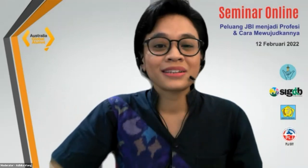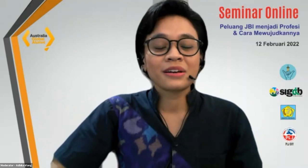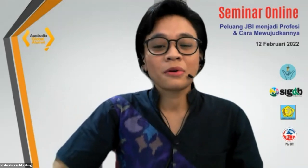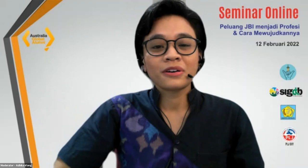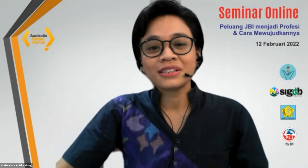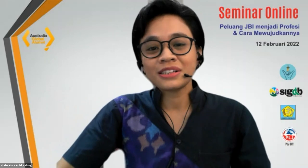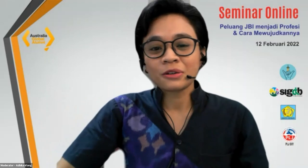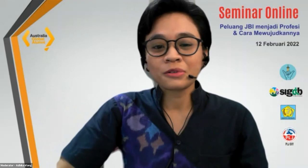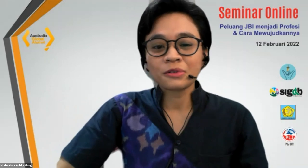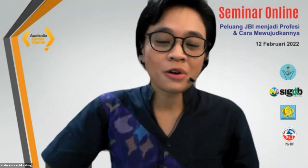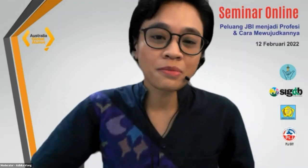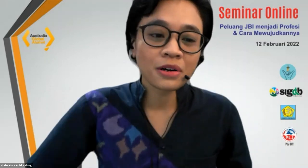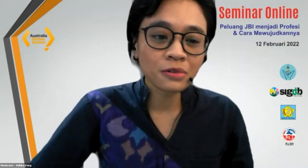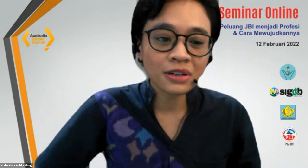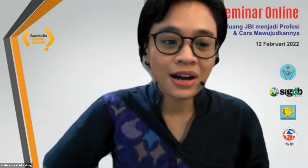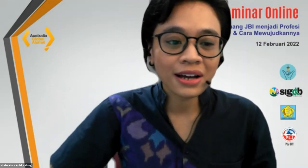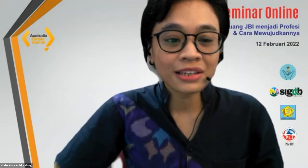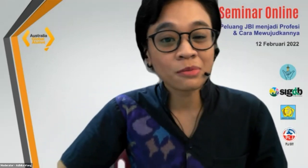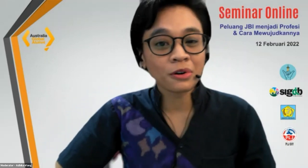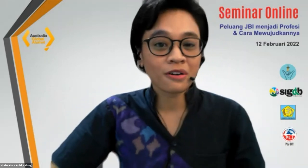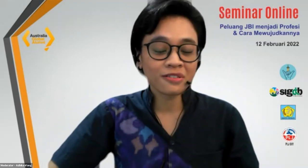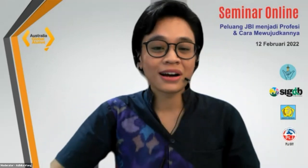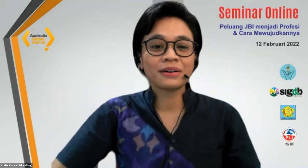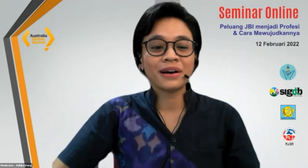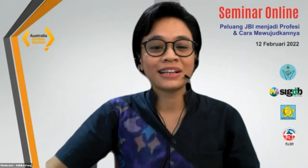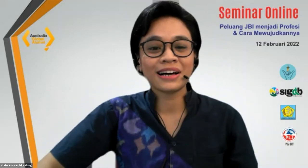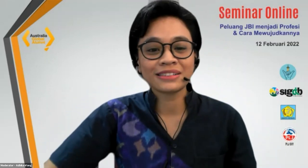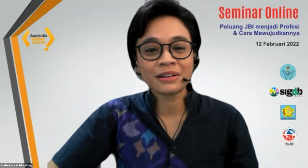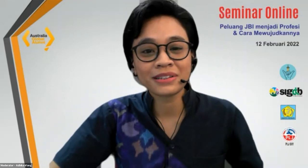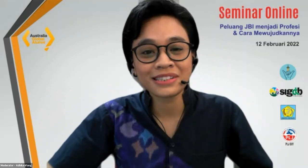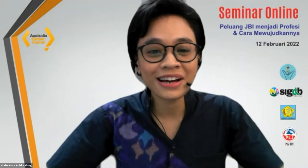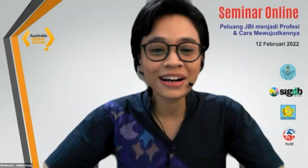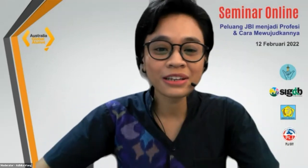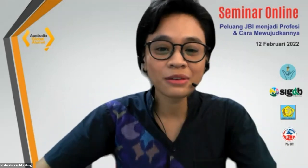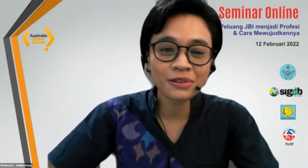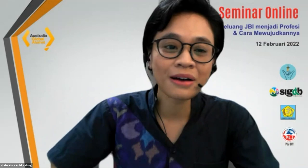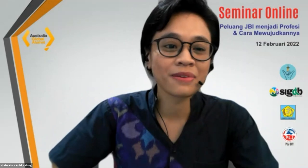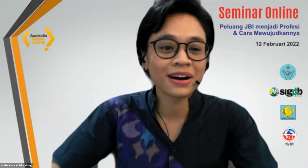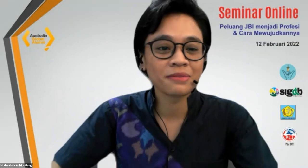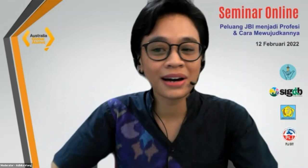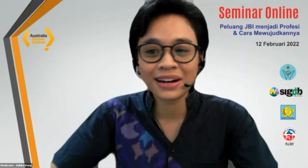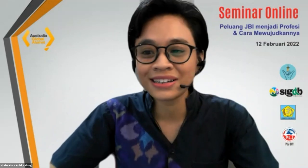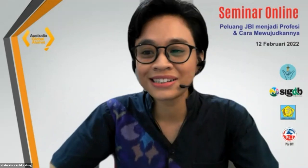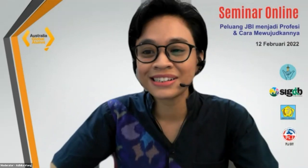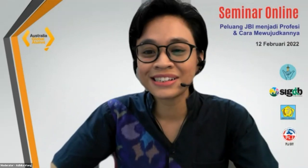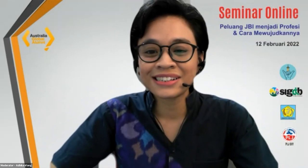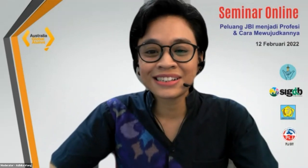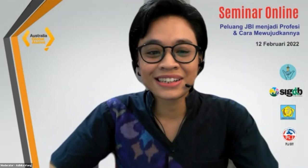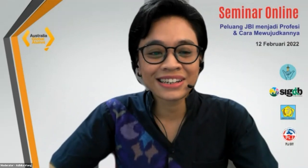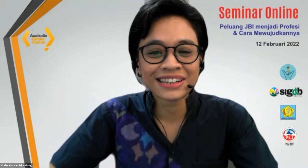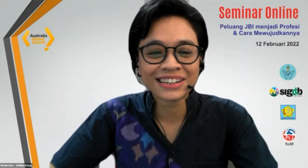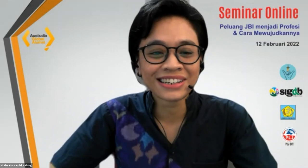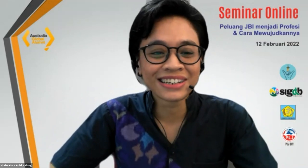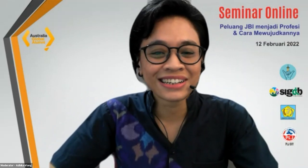saya mohon izin untuk mengundang ibu rofa Baiklah Selamat siang Ibu apa kabar